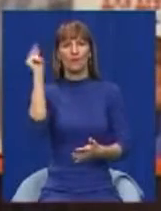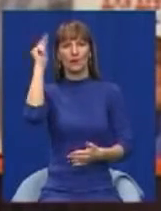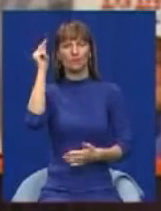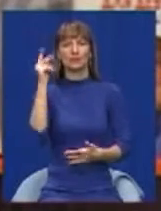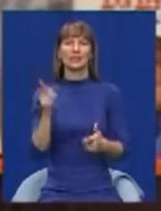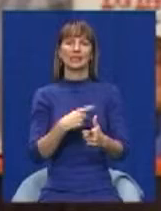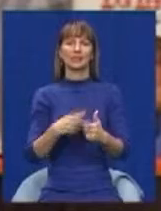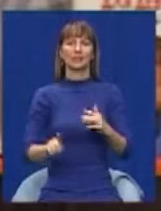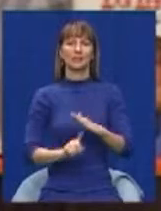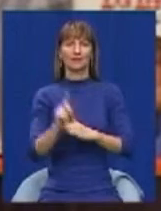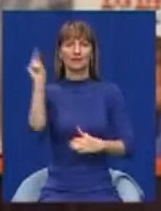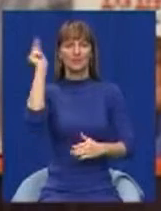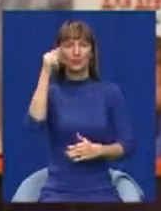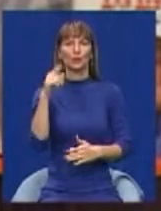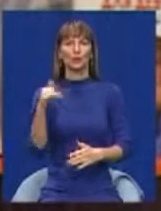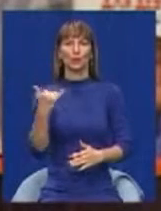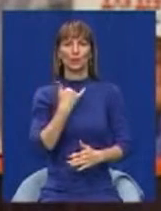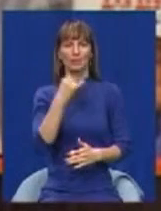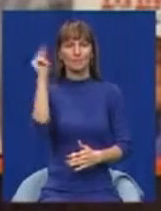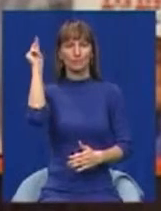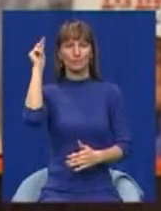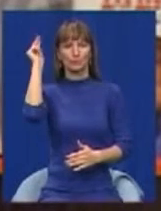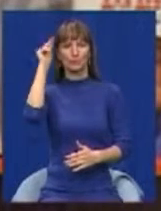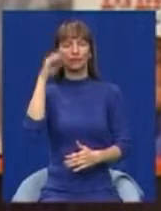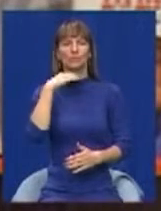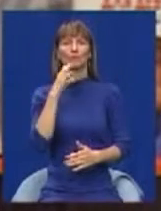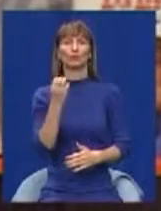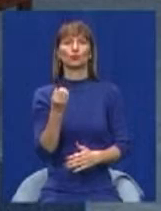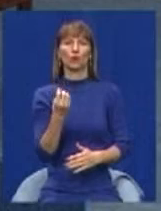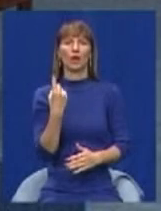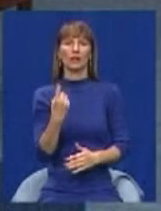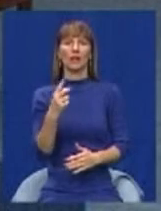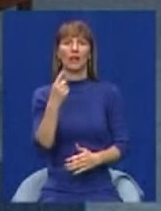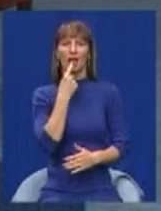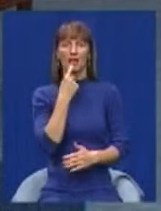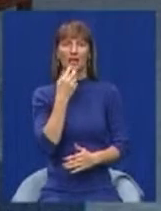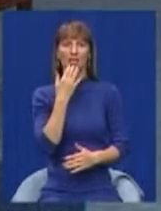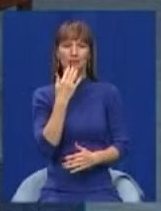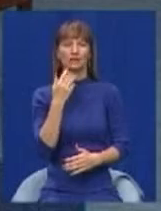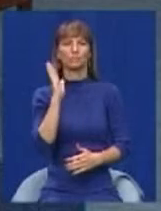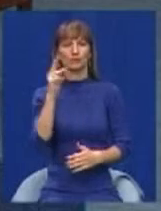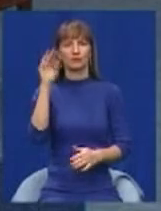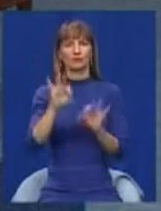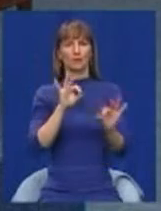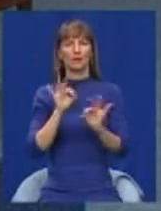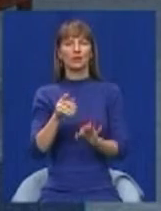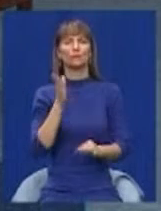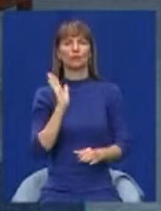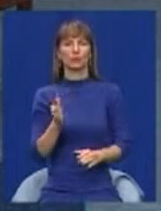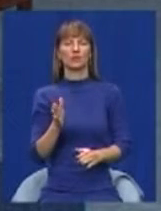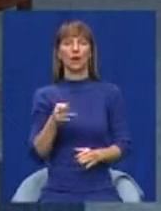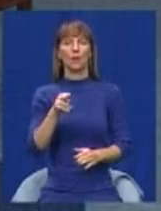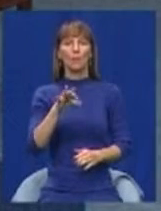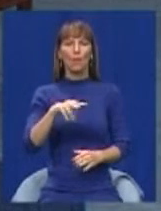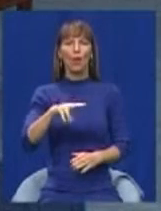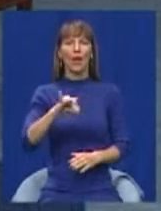або почати вивчати? Ну, у нас в школі ще буде язик, але ми потім будемо вибирати, який. То в тебе вже буде аж така, як ти вже станеш справжнім поліглотом,